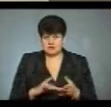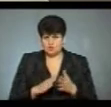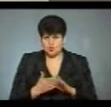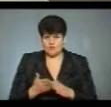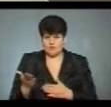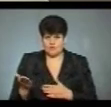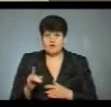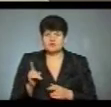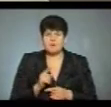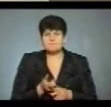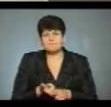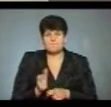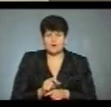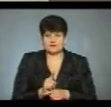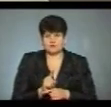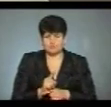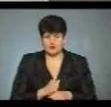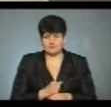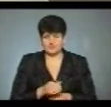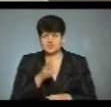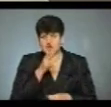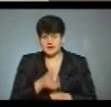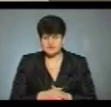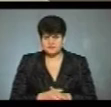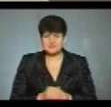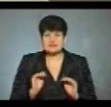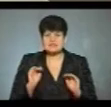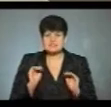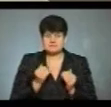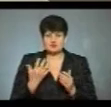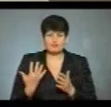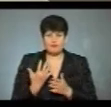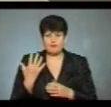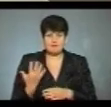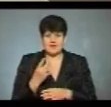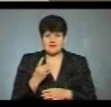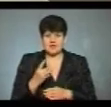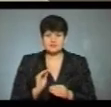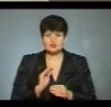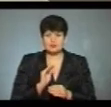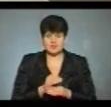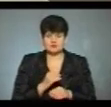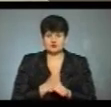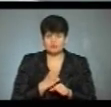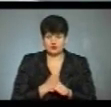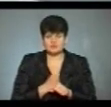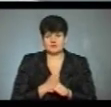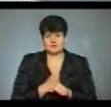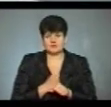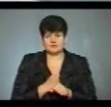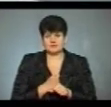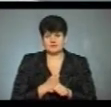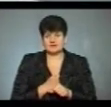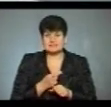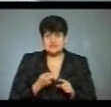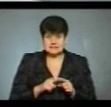йдеться про понаднормовий робочий? Понаднормовий час. Зменшують у 5 раз доплату за роботу на дорочний час. Зараз